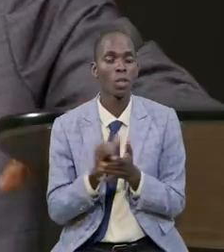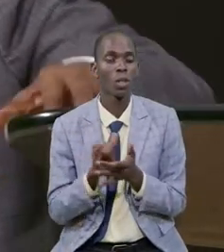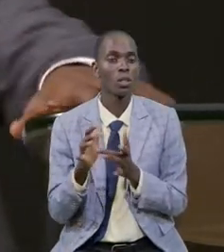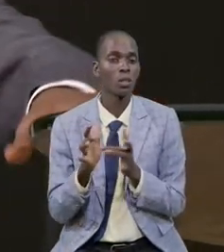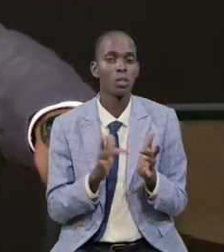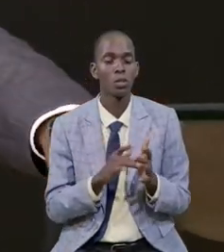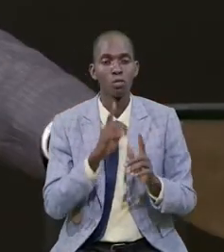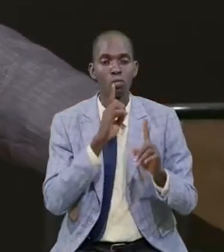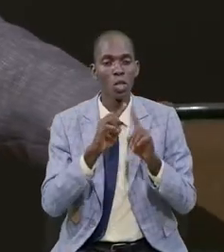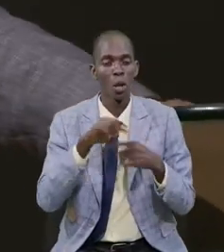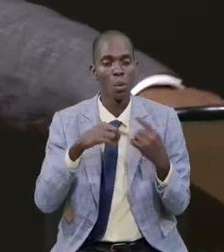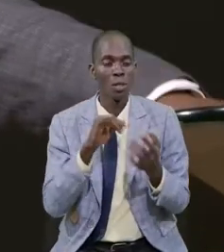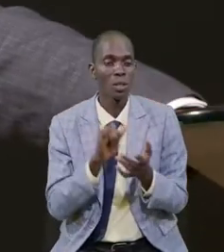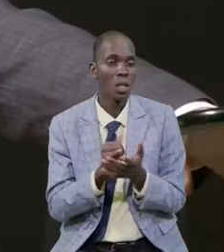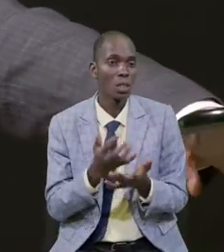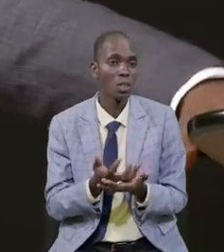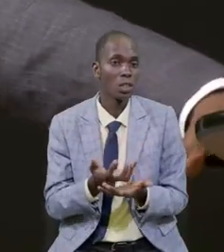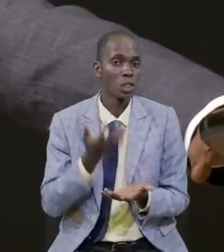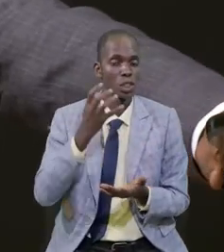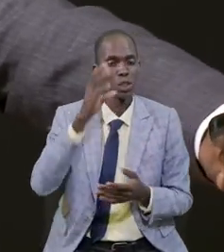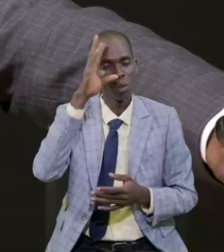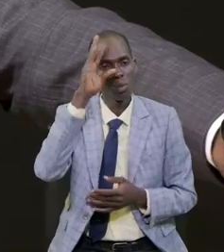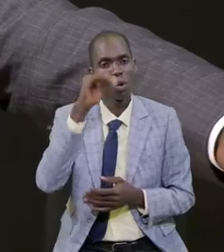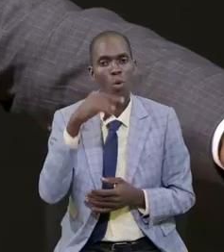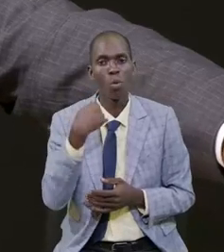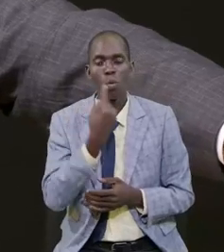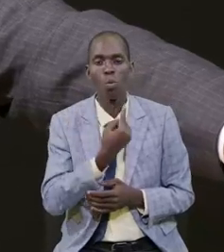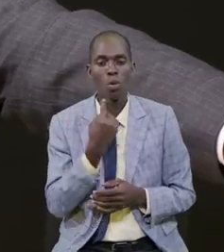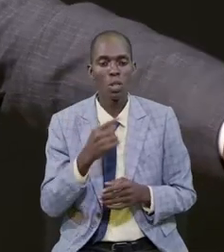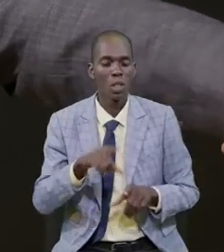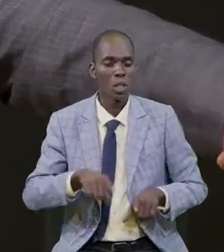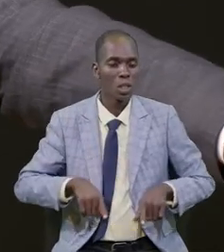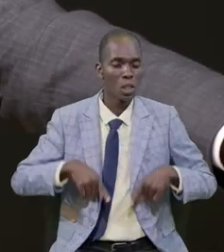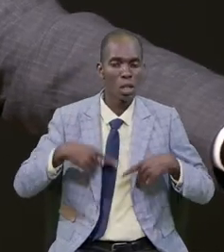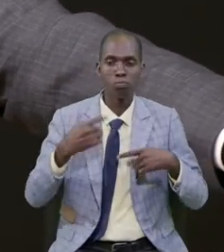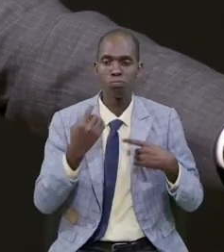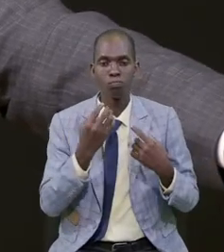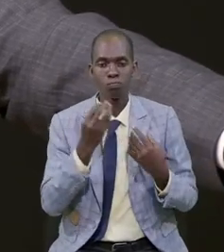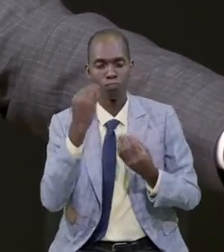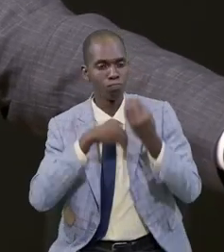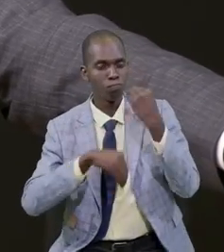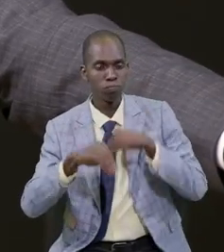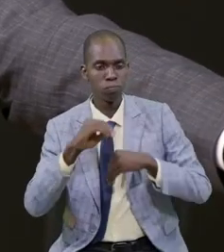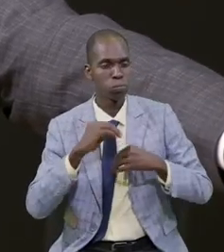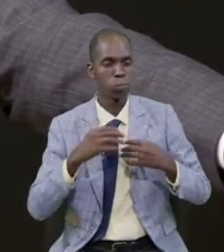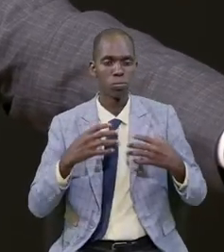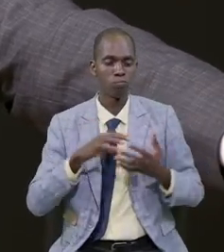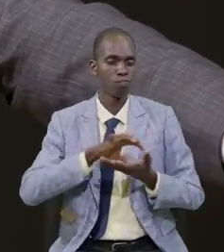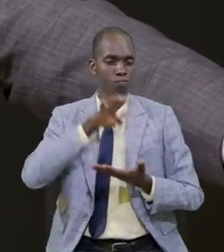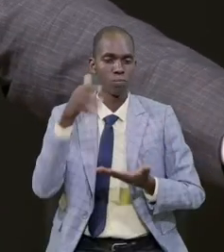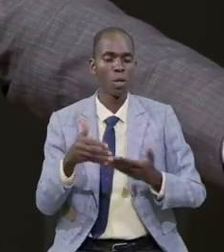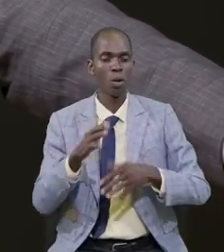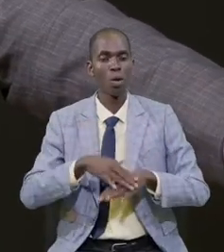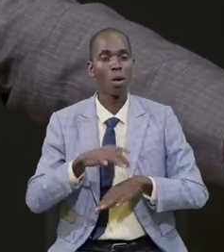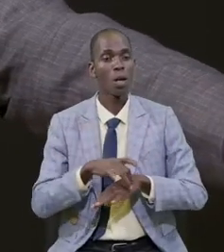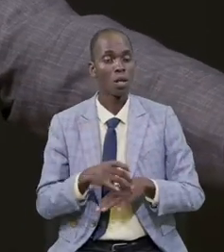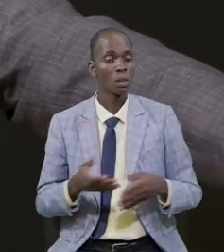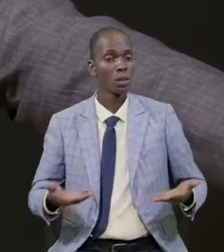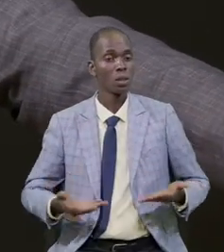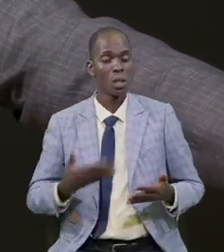que Jésus a relatée de l'homme riche qui a vécu somptueusement sur terre